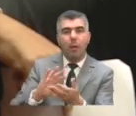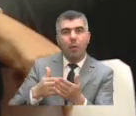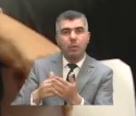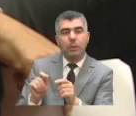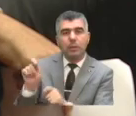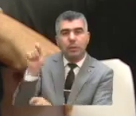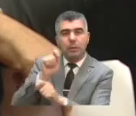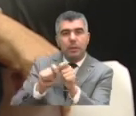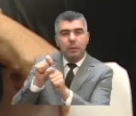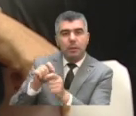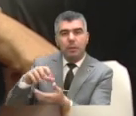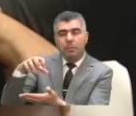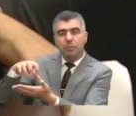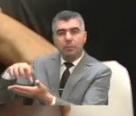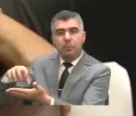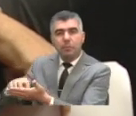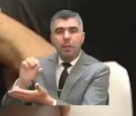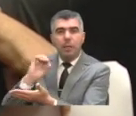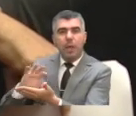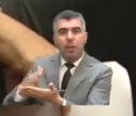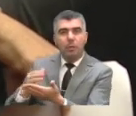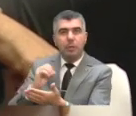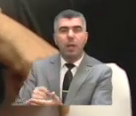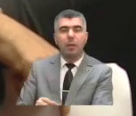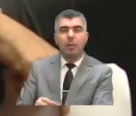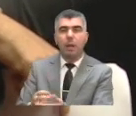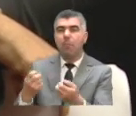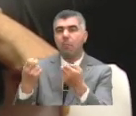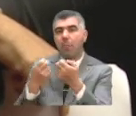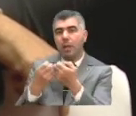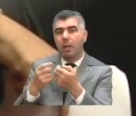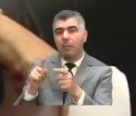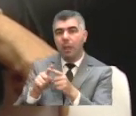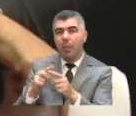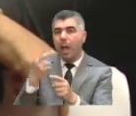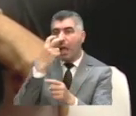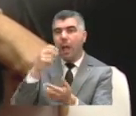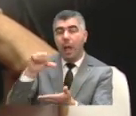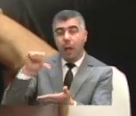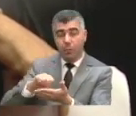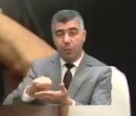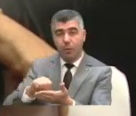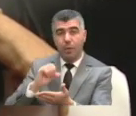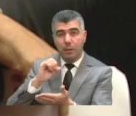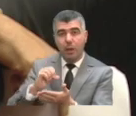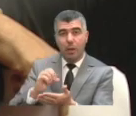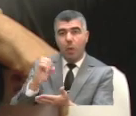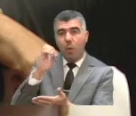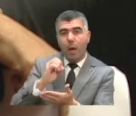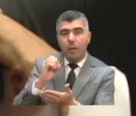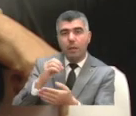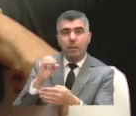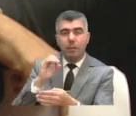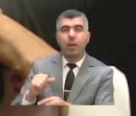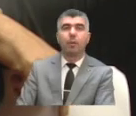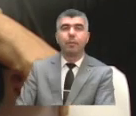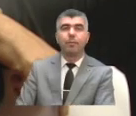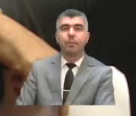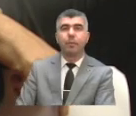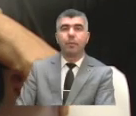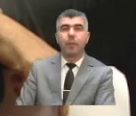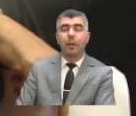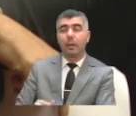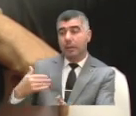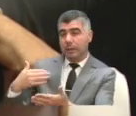إنجاز محطات صغرى وأخرى متوسطة، نذكر منها محطة مدينة العيون ومحطة بوجدور ومحطة طرفية. وفي